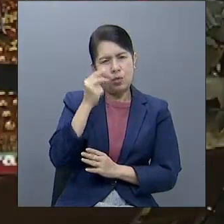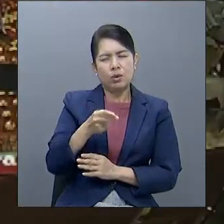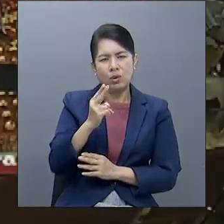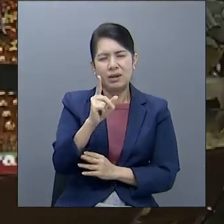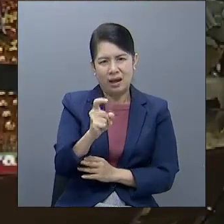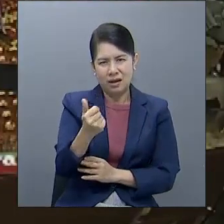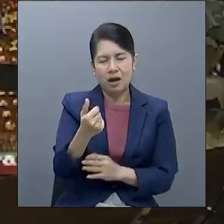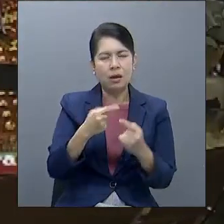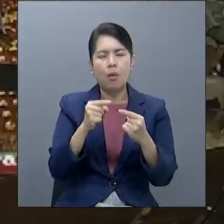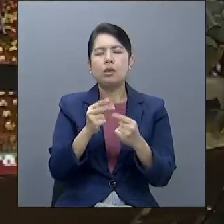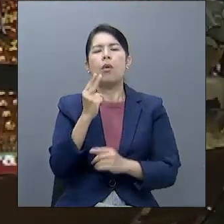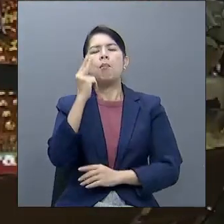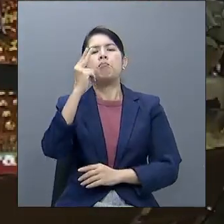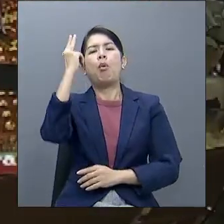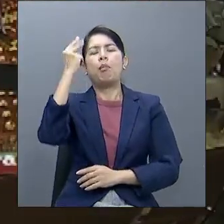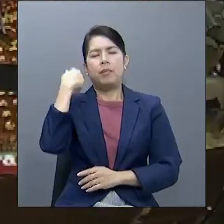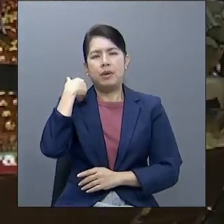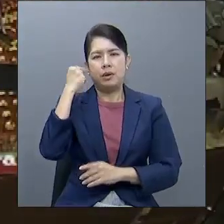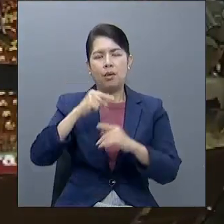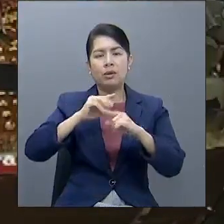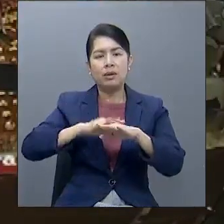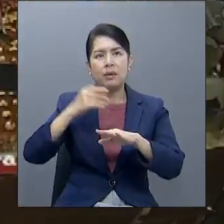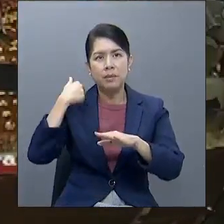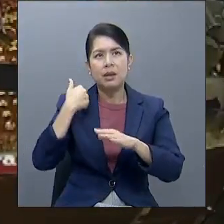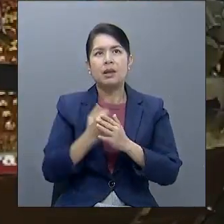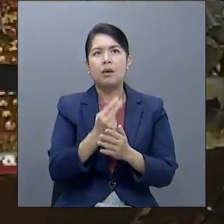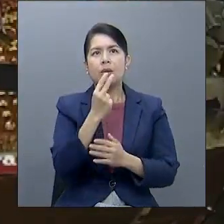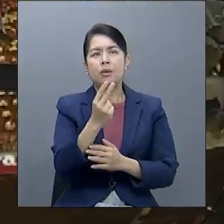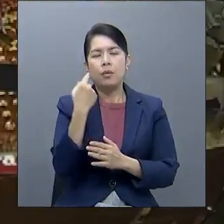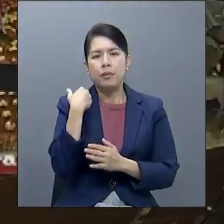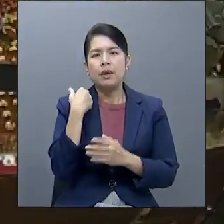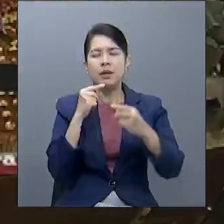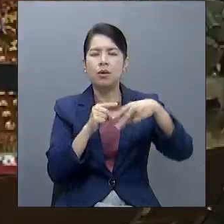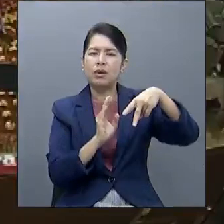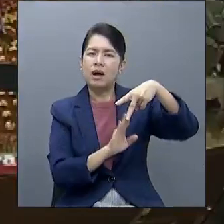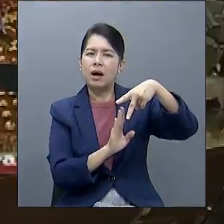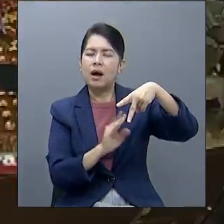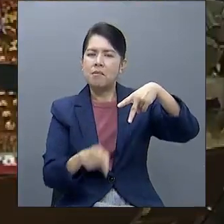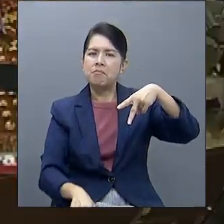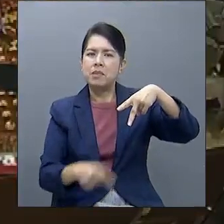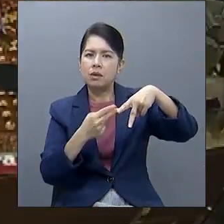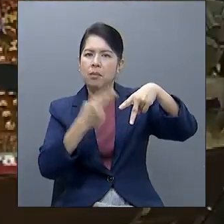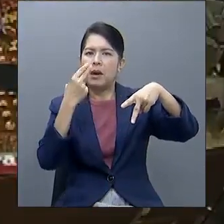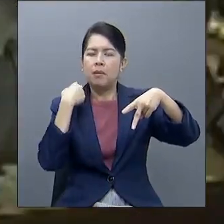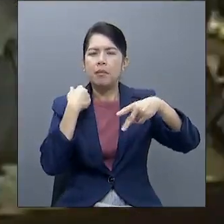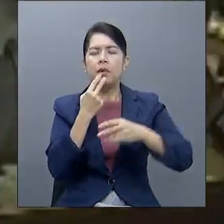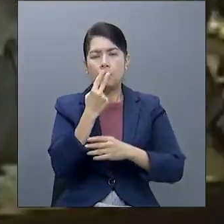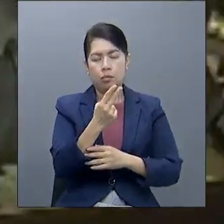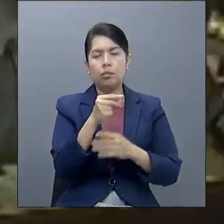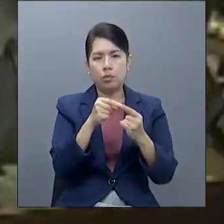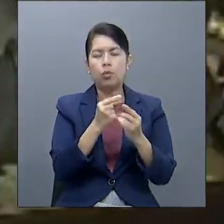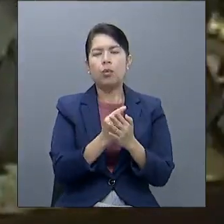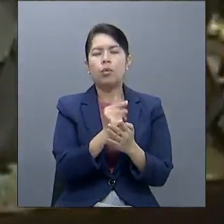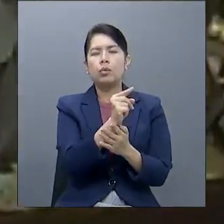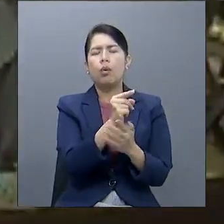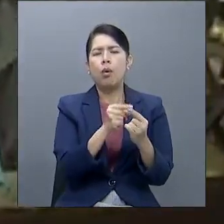ากบาดแผลของผู้ก่อเหตุที่ถูกยิงก็พบว่าถูกยิงบริเวณต้นขาเท่านั้นจึงเป็นการกระทำสมควรแก่เหตุเป็น